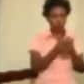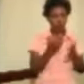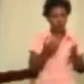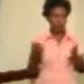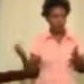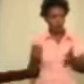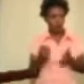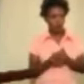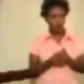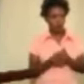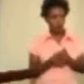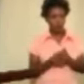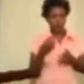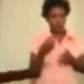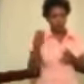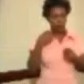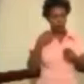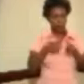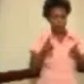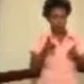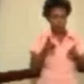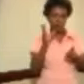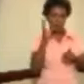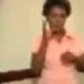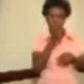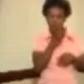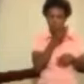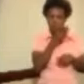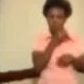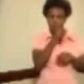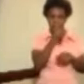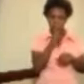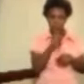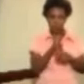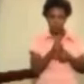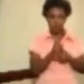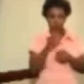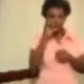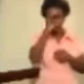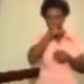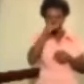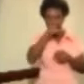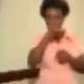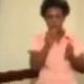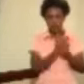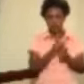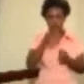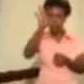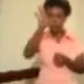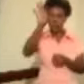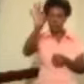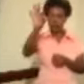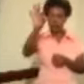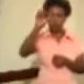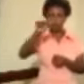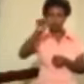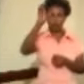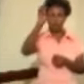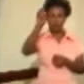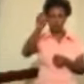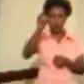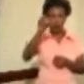pays. Donc, dans ce domaine agricole, par exemple, moi dit que nous capables. La FAO décide tout pour les bonnes